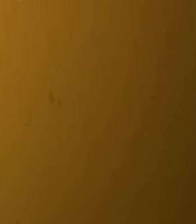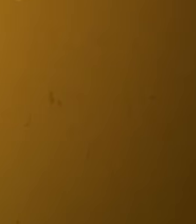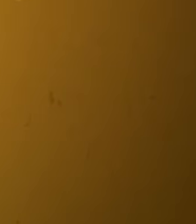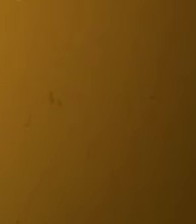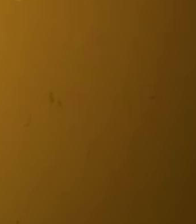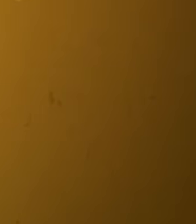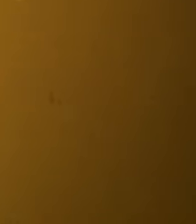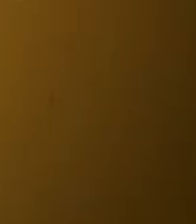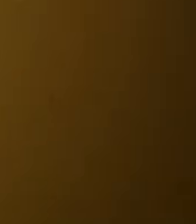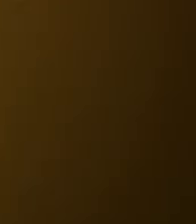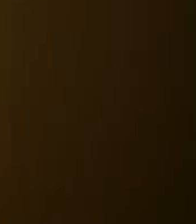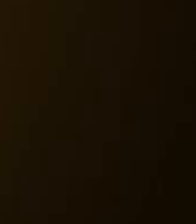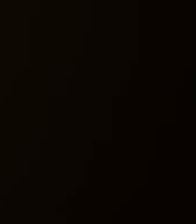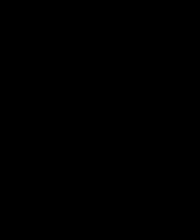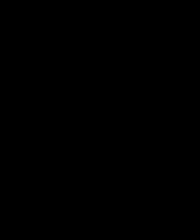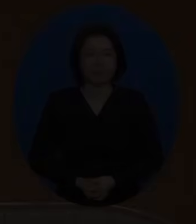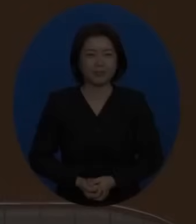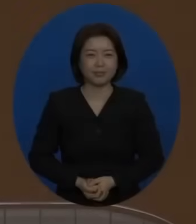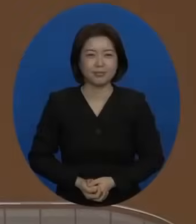Oh